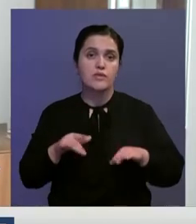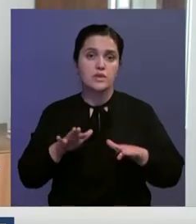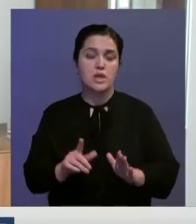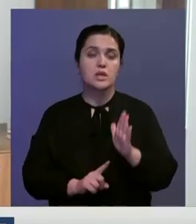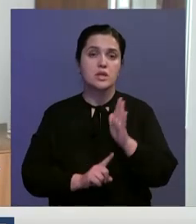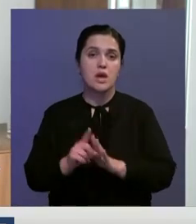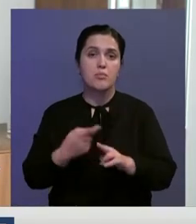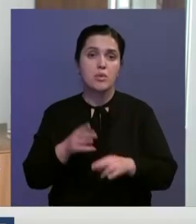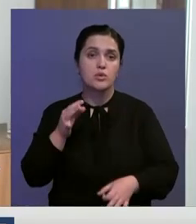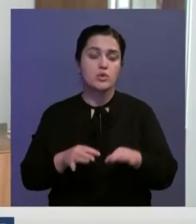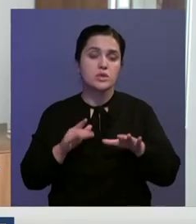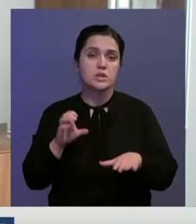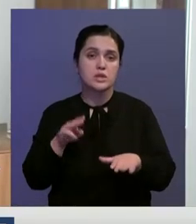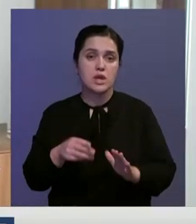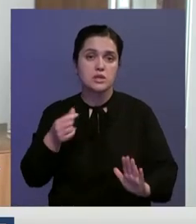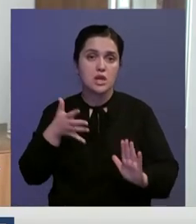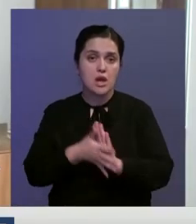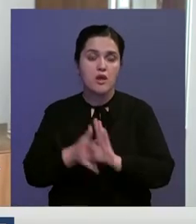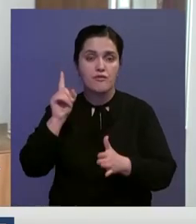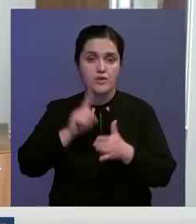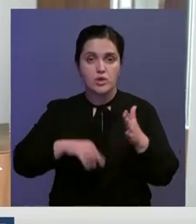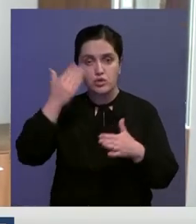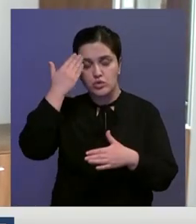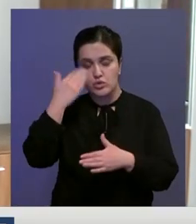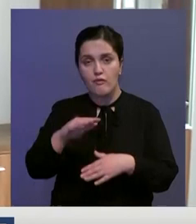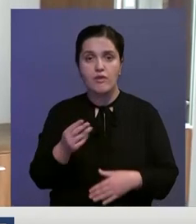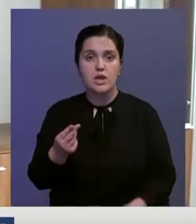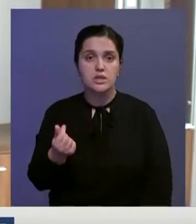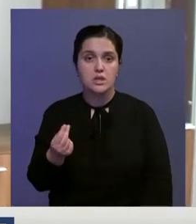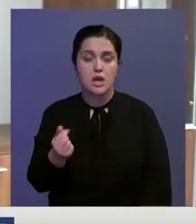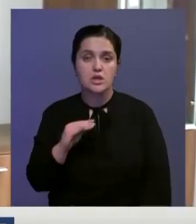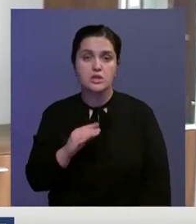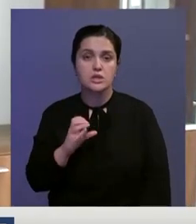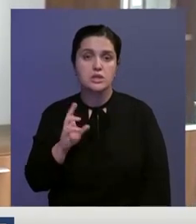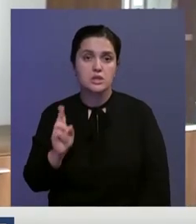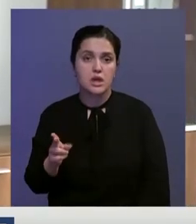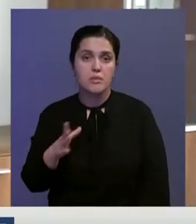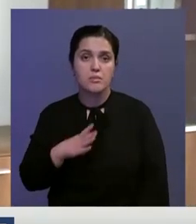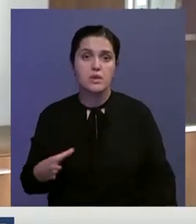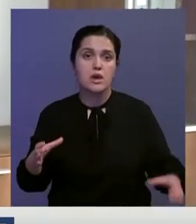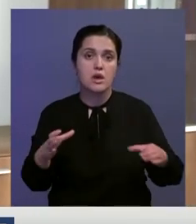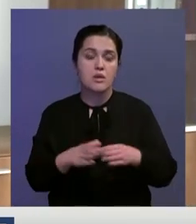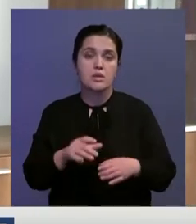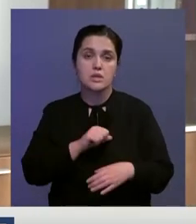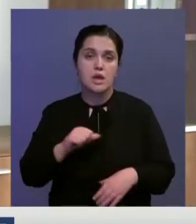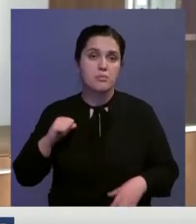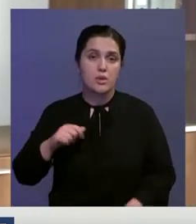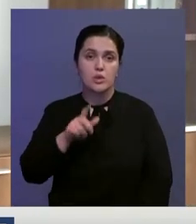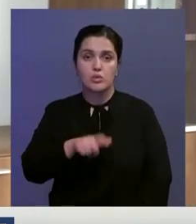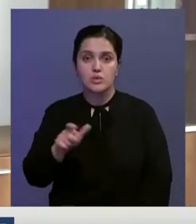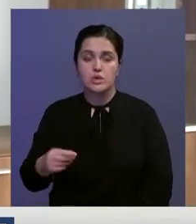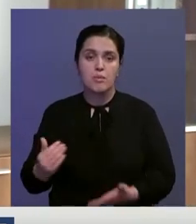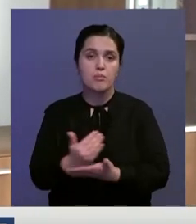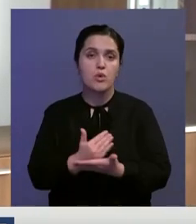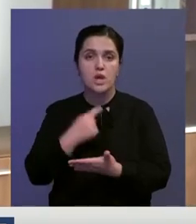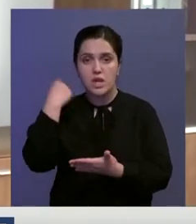возбуждено. Возбуждено по статье, значит, растрата веренного чужого имущества. ЖСК «Жилище» было создано по инициативе самих жильцов путем сбора их